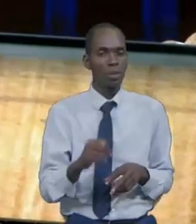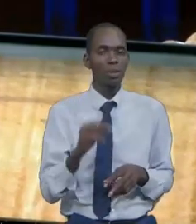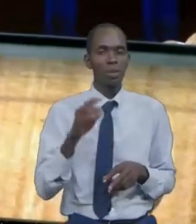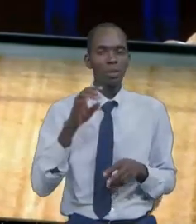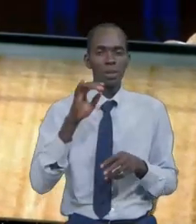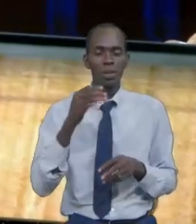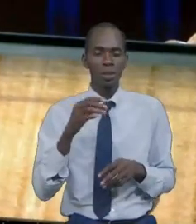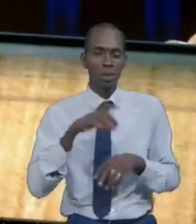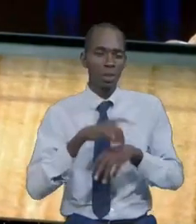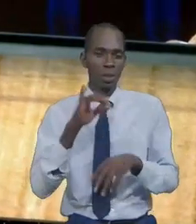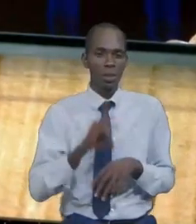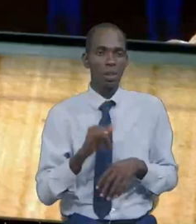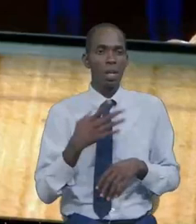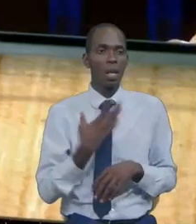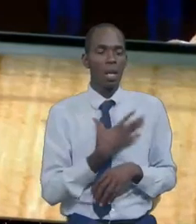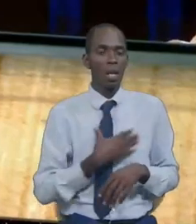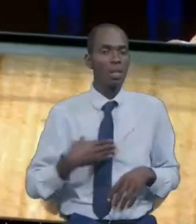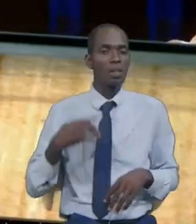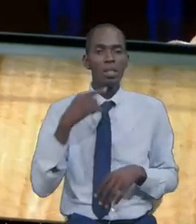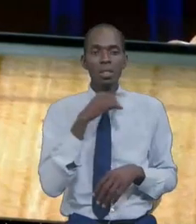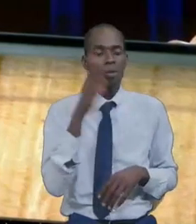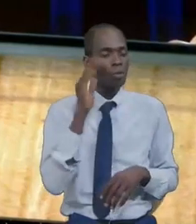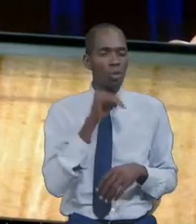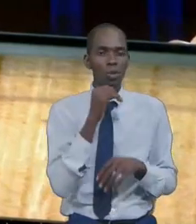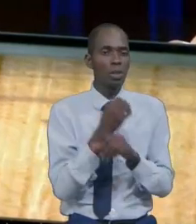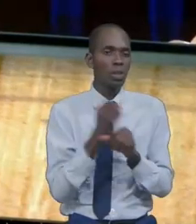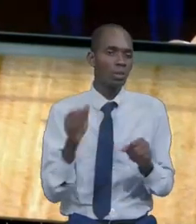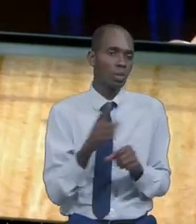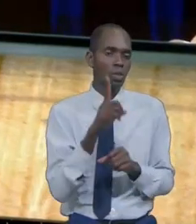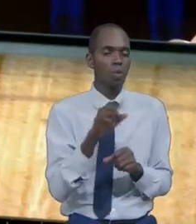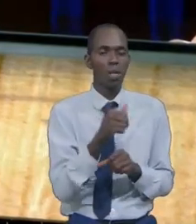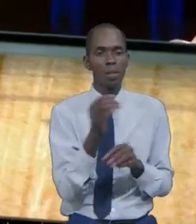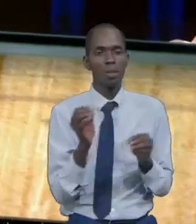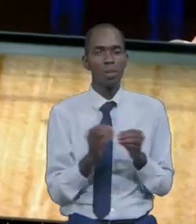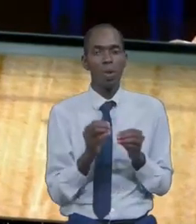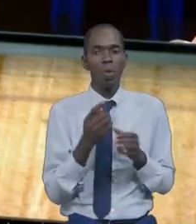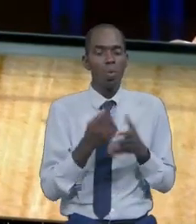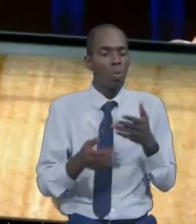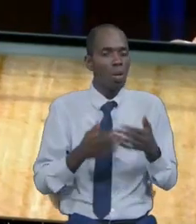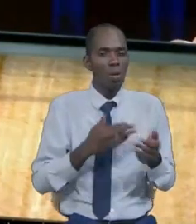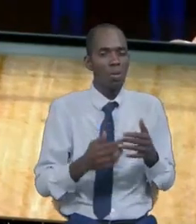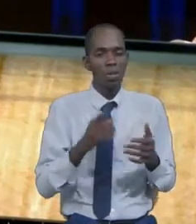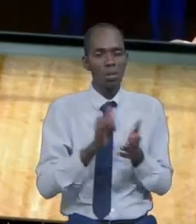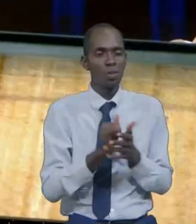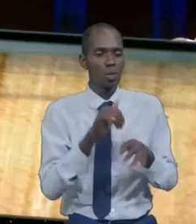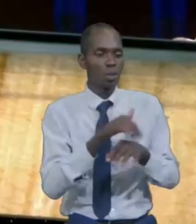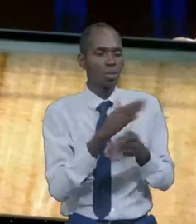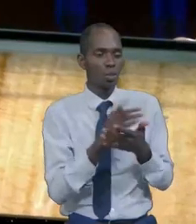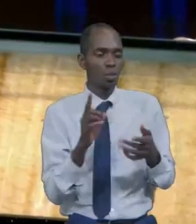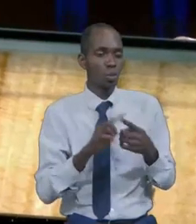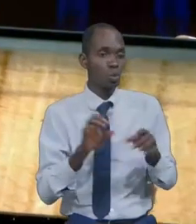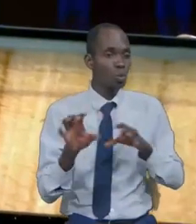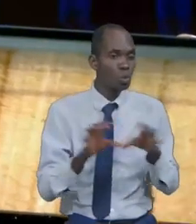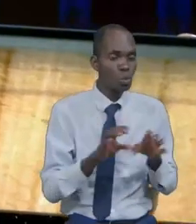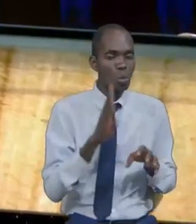le mensonge ne sauve personne. Tout ce que tu pousses quelqu'un à faire par séduction, par le mensonge, ne va pas sauver